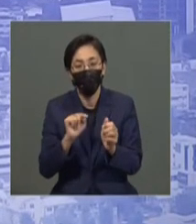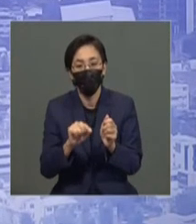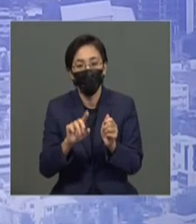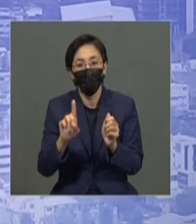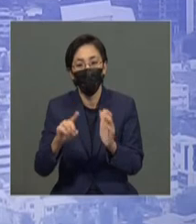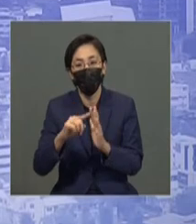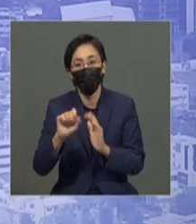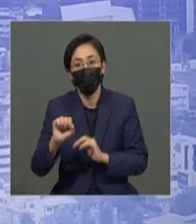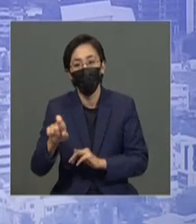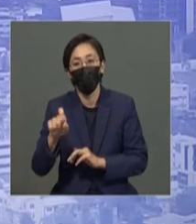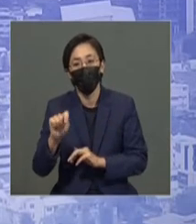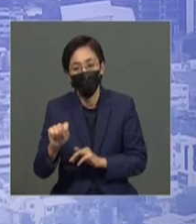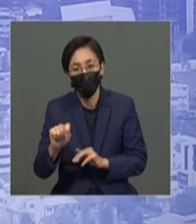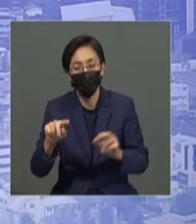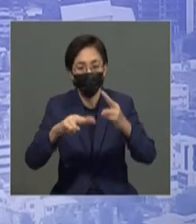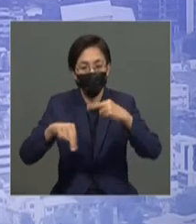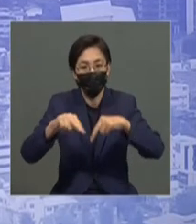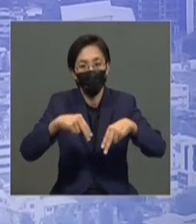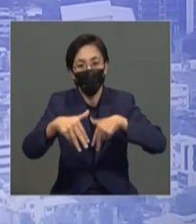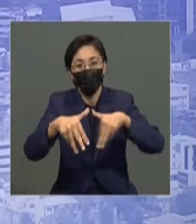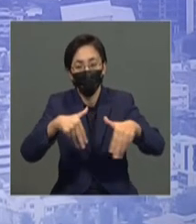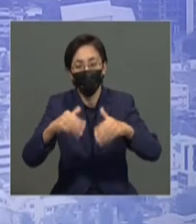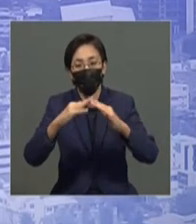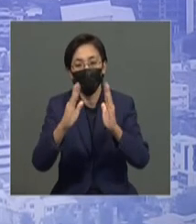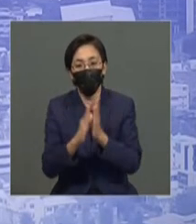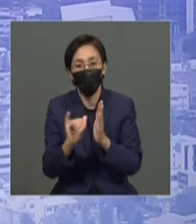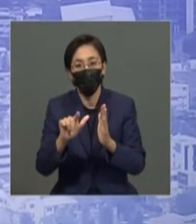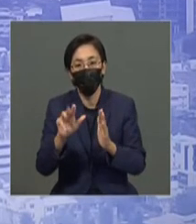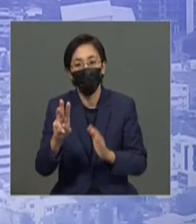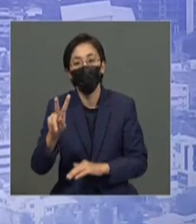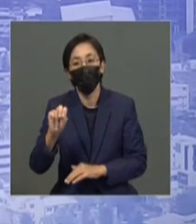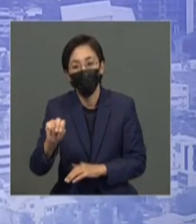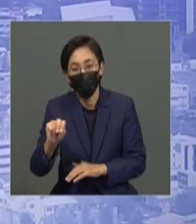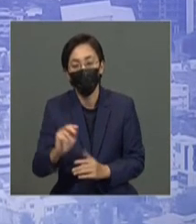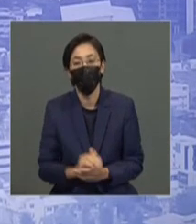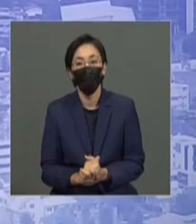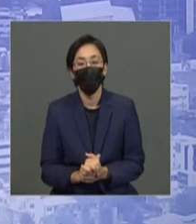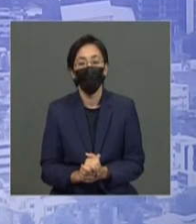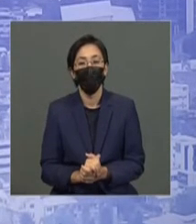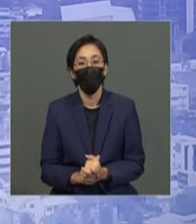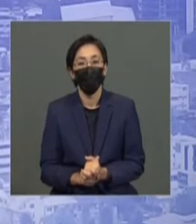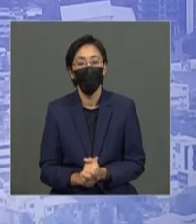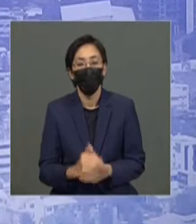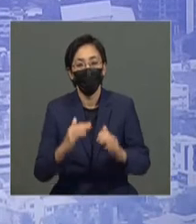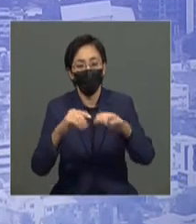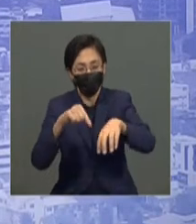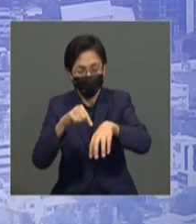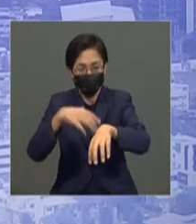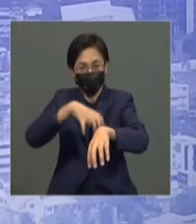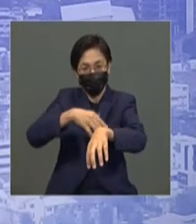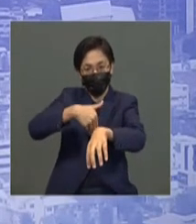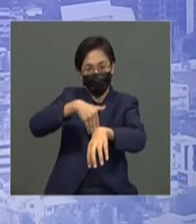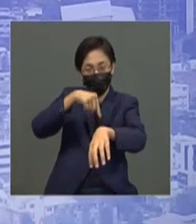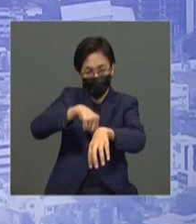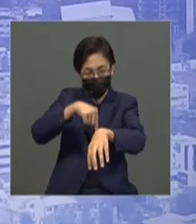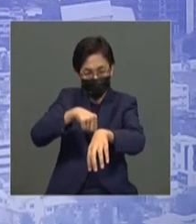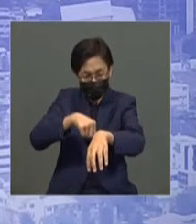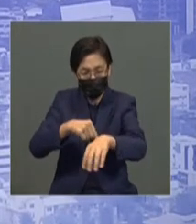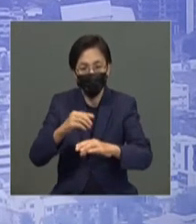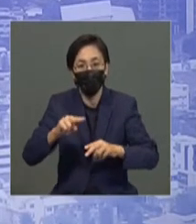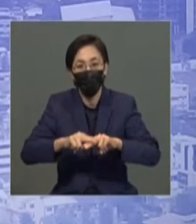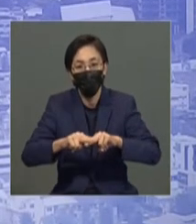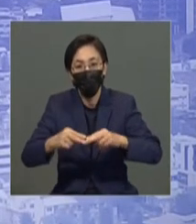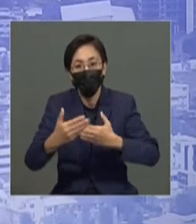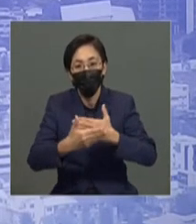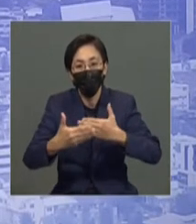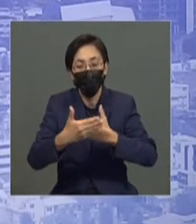ก็มีการระดมตรวจที่วัดยวนคลองลำปักหลังบ้านมนังคศิลาริมทางรถ